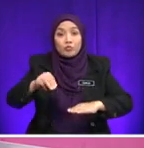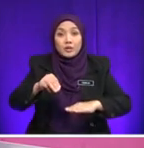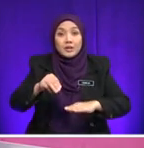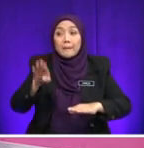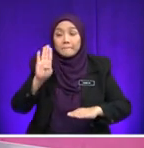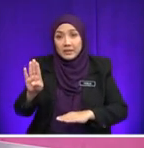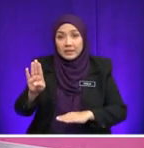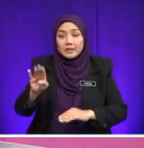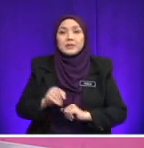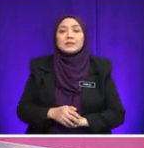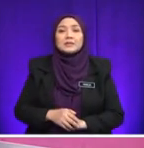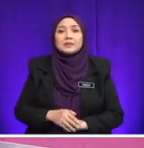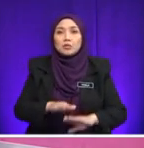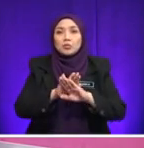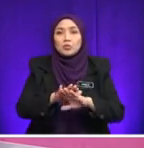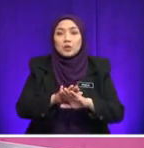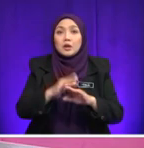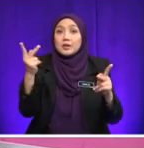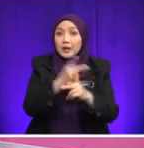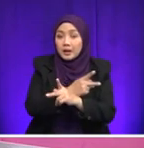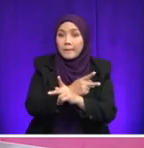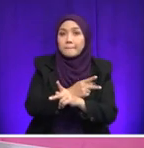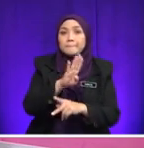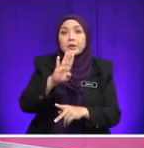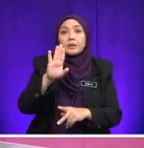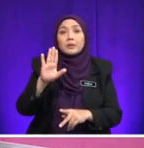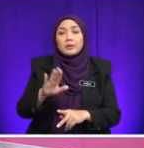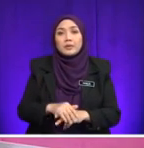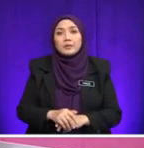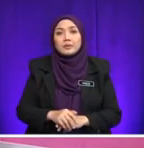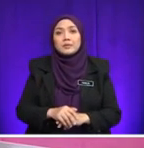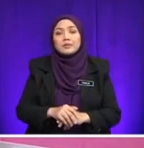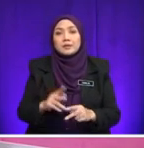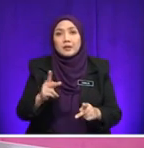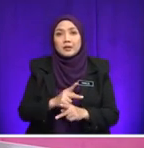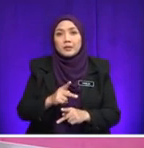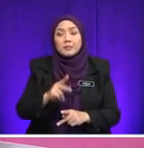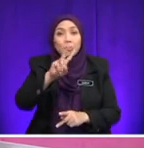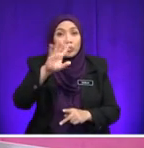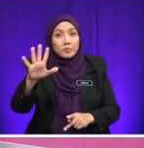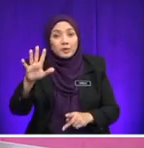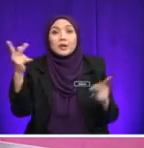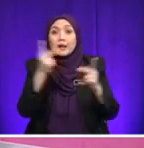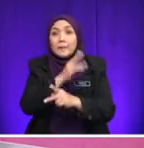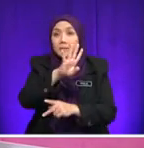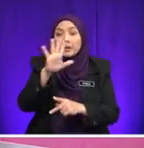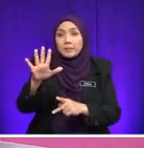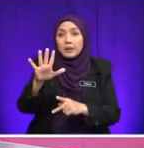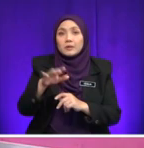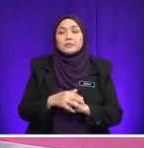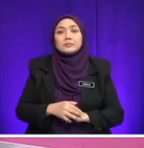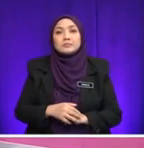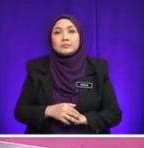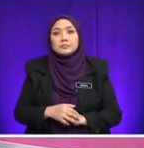tolak Duo darat 45 tolak Dora 25 darah 45 cos 38